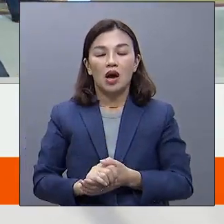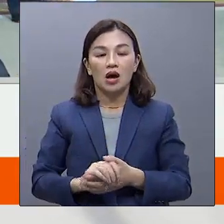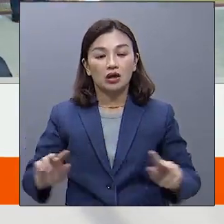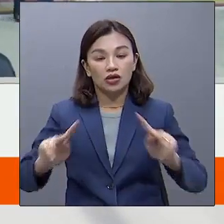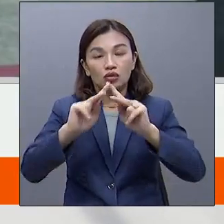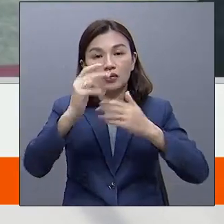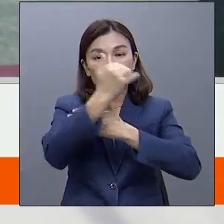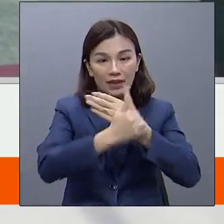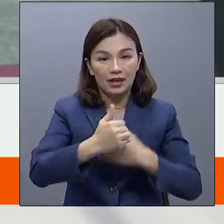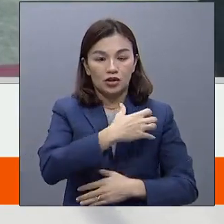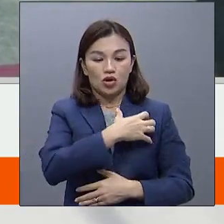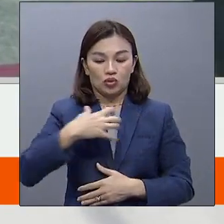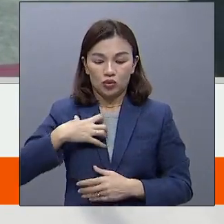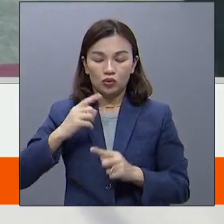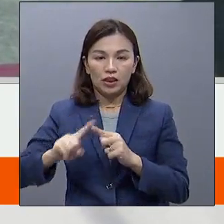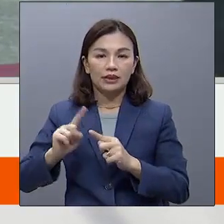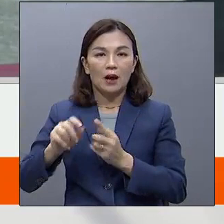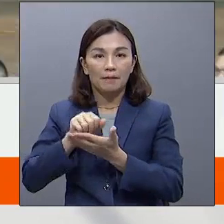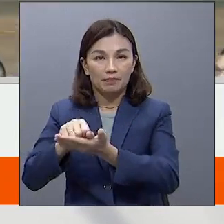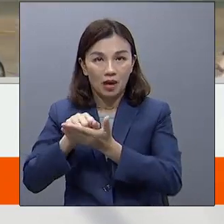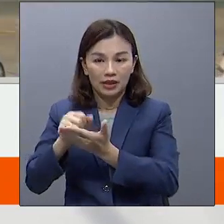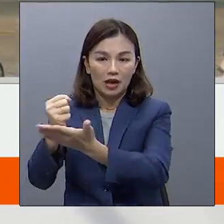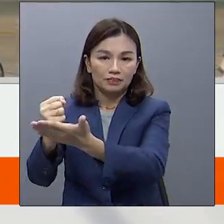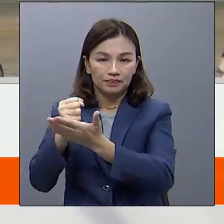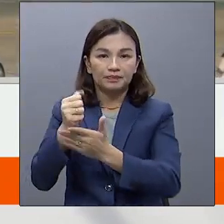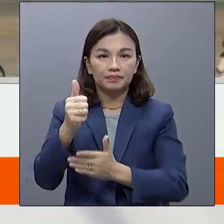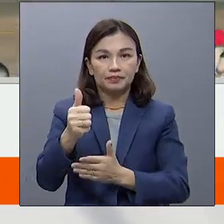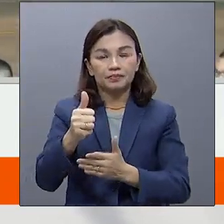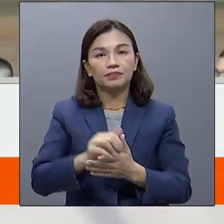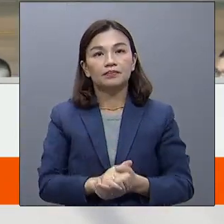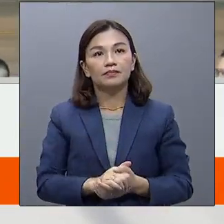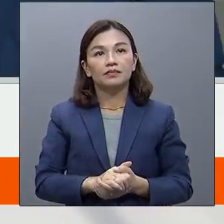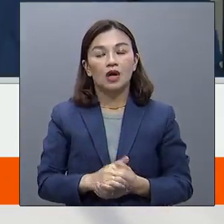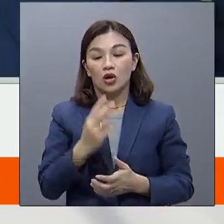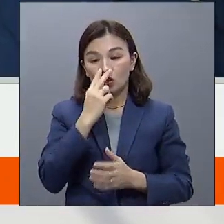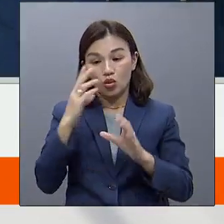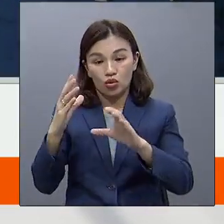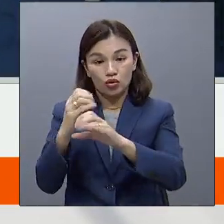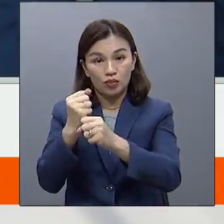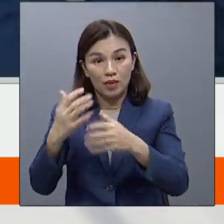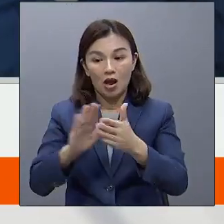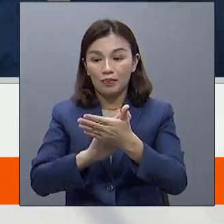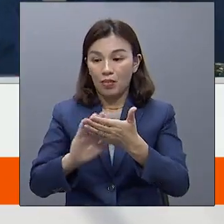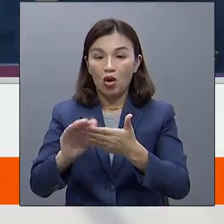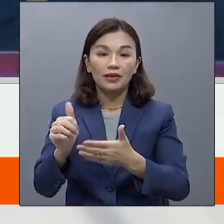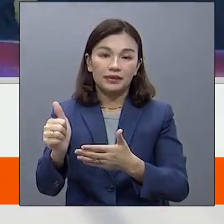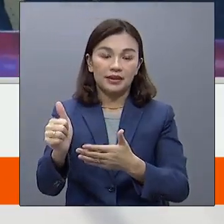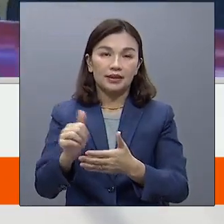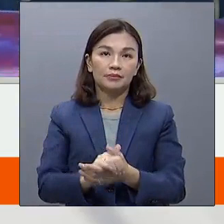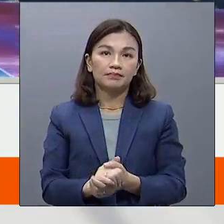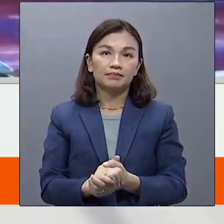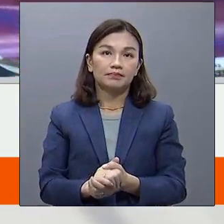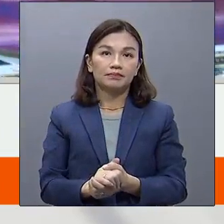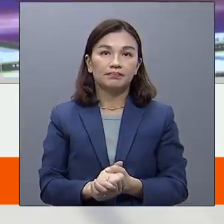ของเราที่ๆได้นะฮะเออได้เป็นอย่างดีเลยนะครับก็โดยโดยภาพรวมก็ก็เรียบร้อยนะฮะเอ่อก็